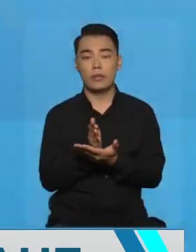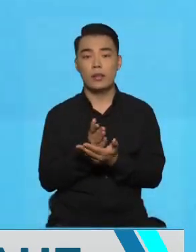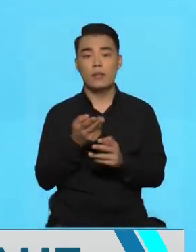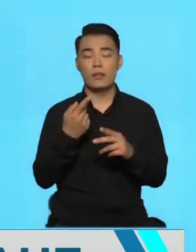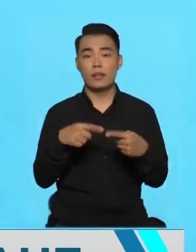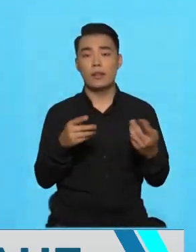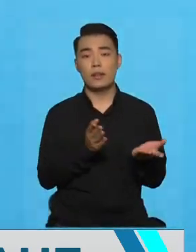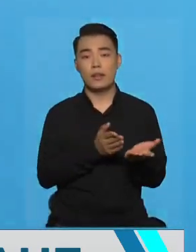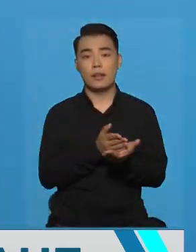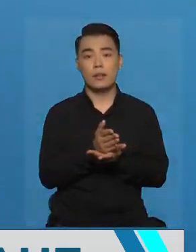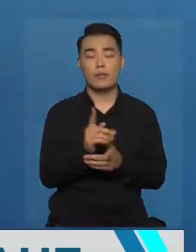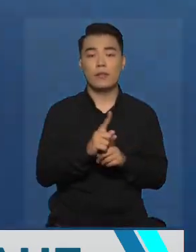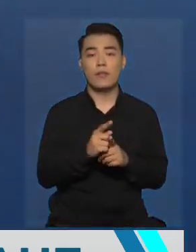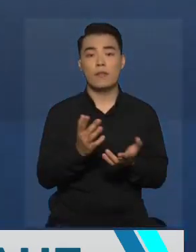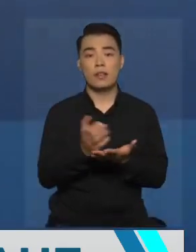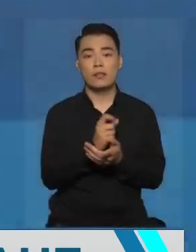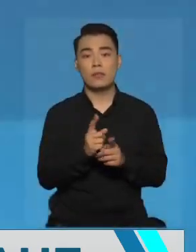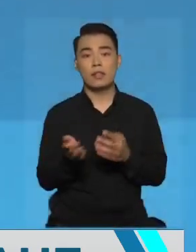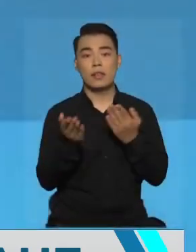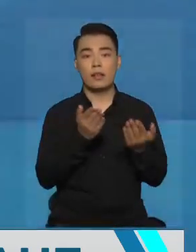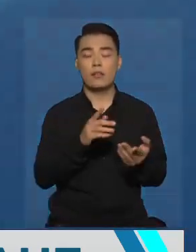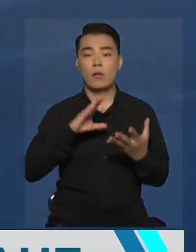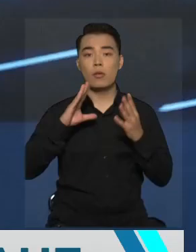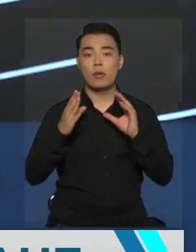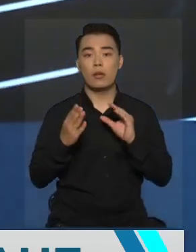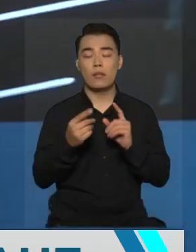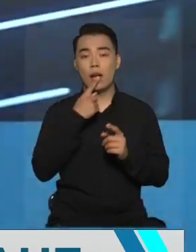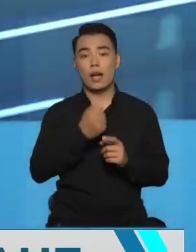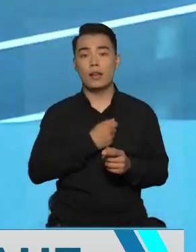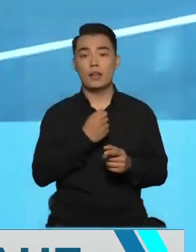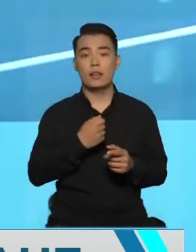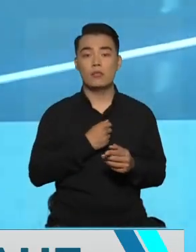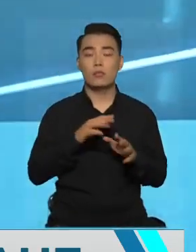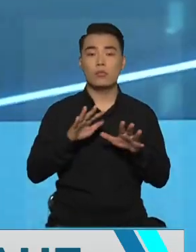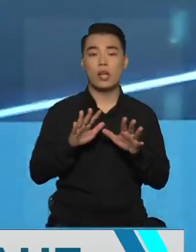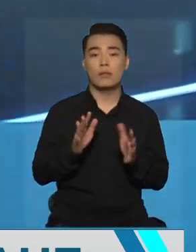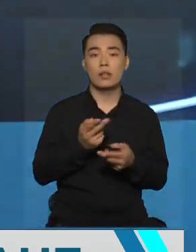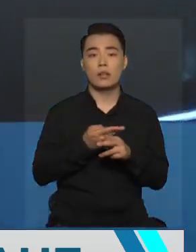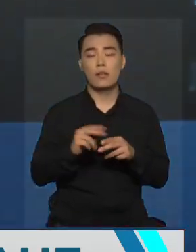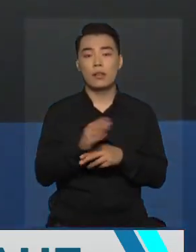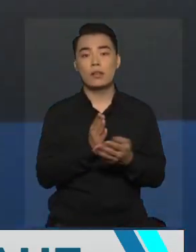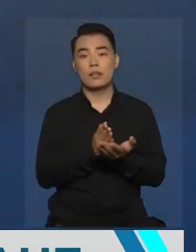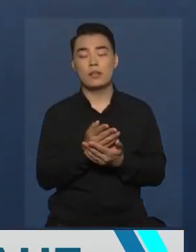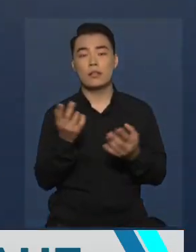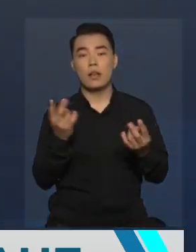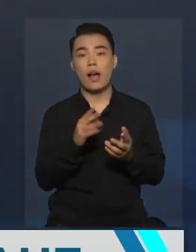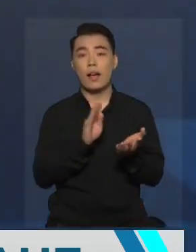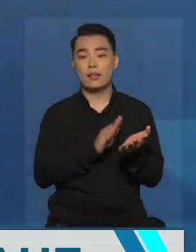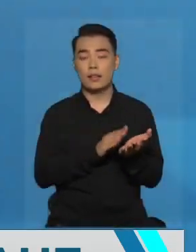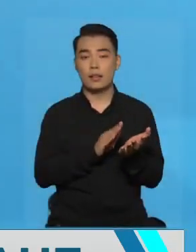связи со всеми этими вызовами, которые очень хорошо проявили военные конфликты современные, должна быть дана оценка